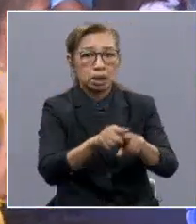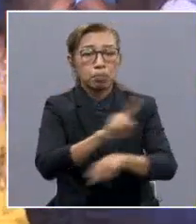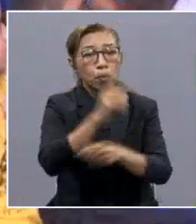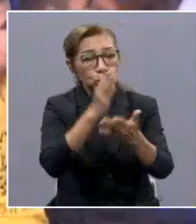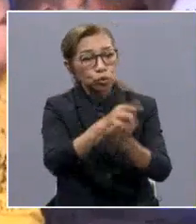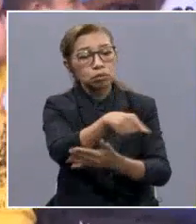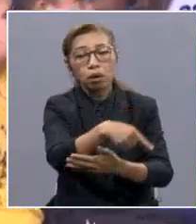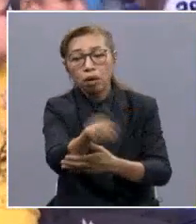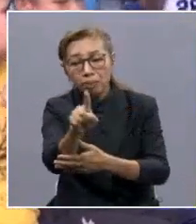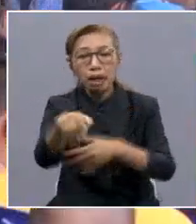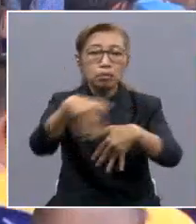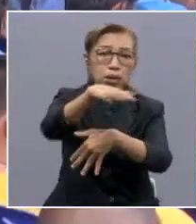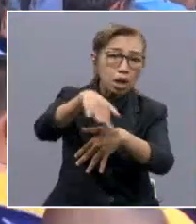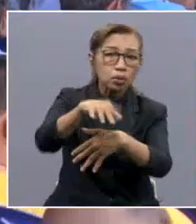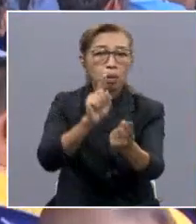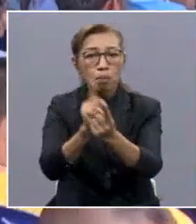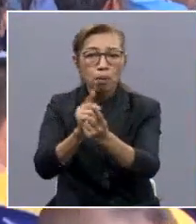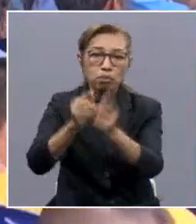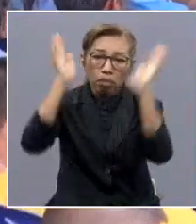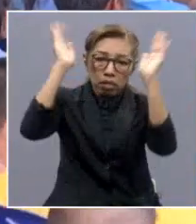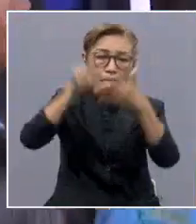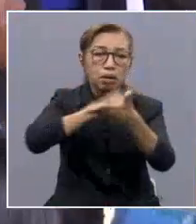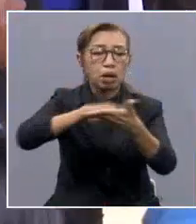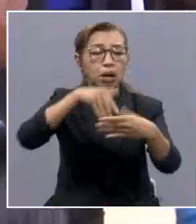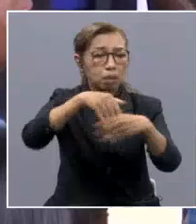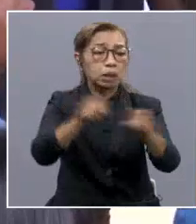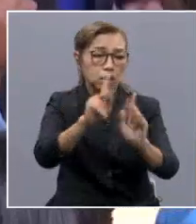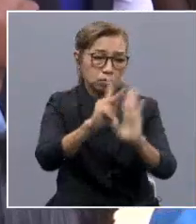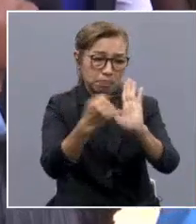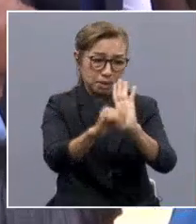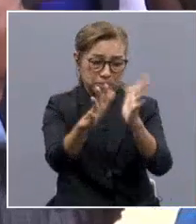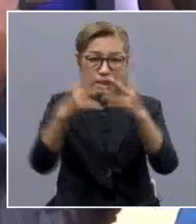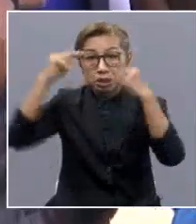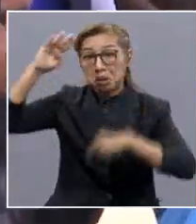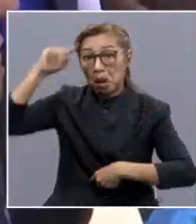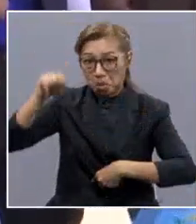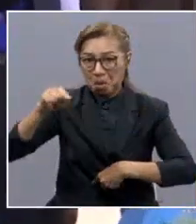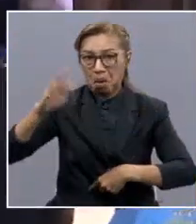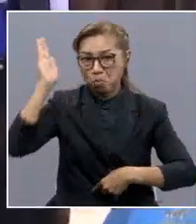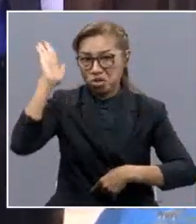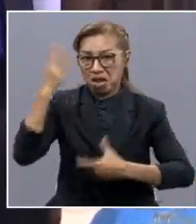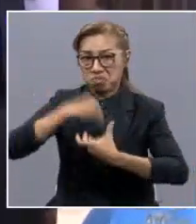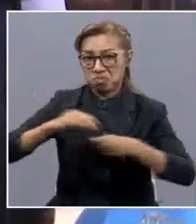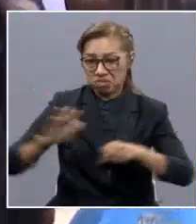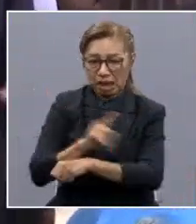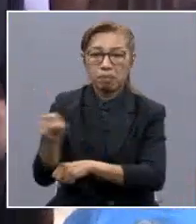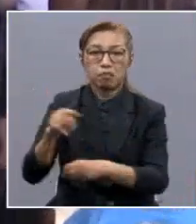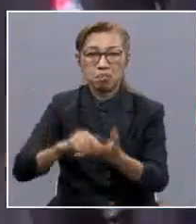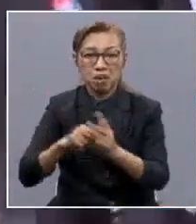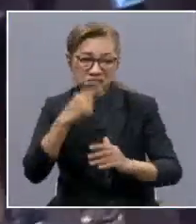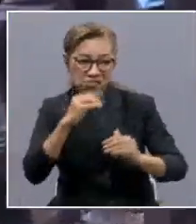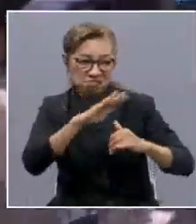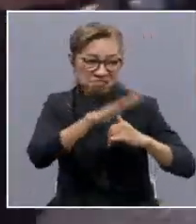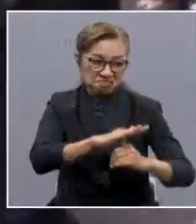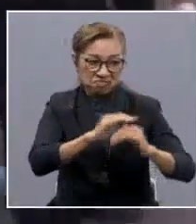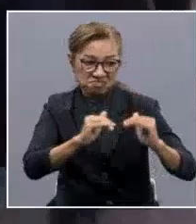ไม่ได้ผิดกฎหมายด้วยนายกเองเป็นลูกผู้ชายไม่ได้ไปเอาเปรียบใครแล้วก็เชื่อมั่นในสิ่งที่นายกทำดังนั้น